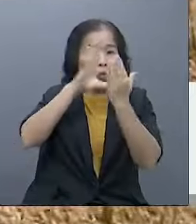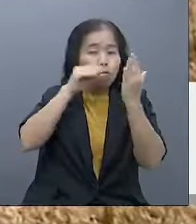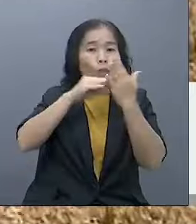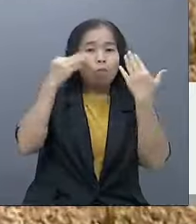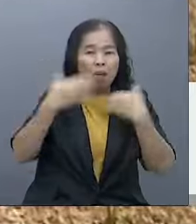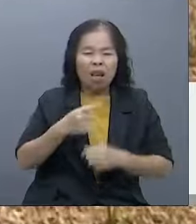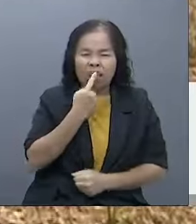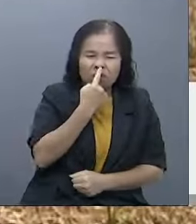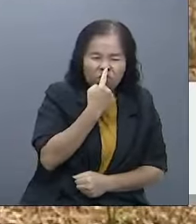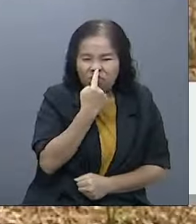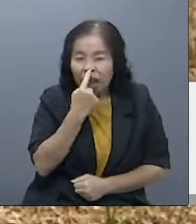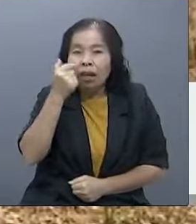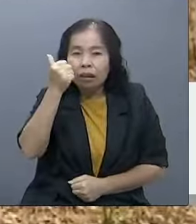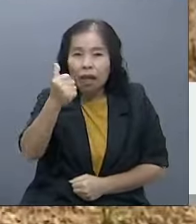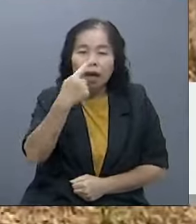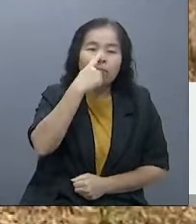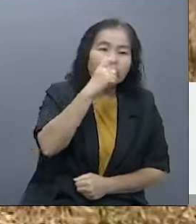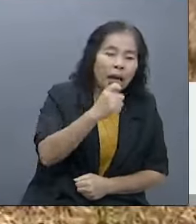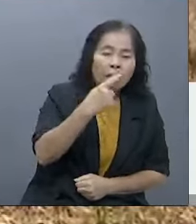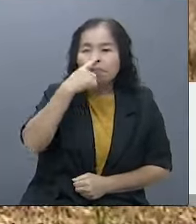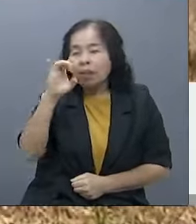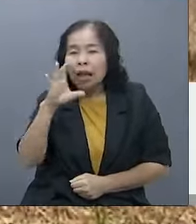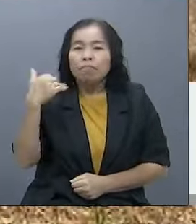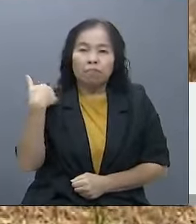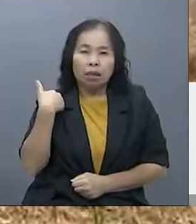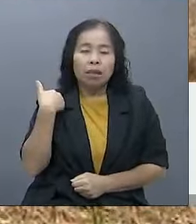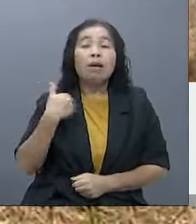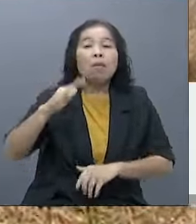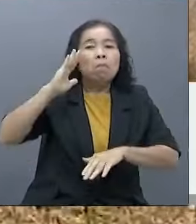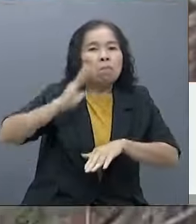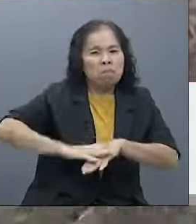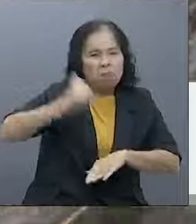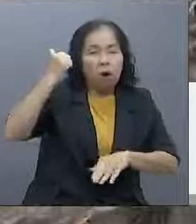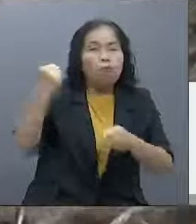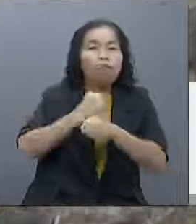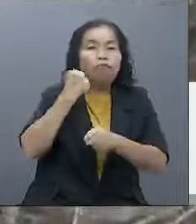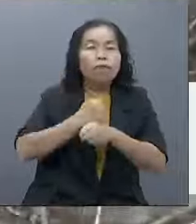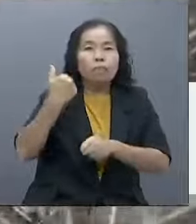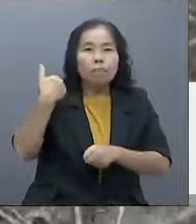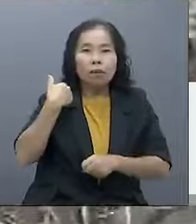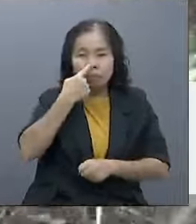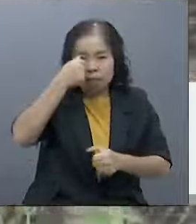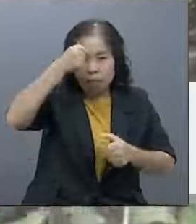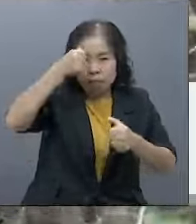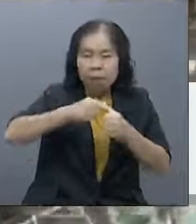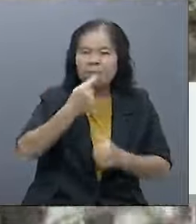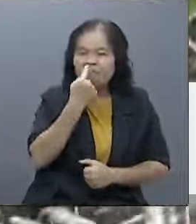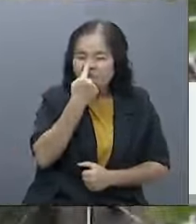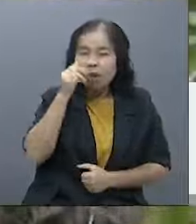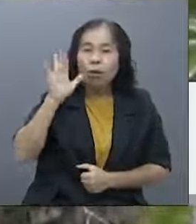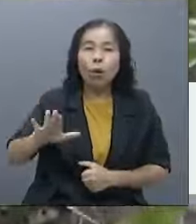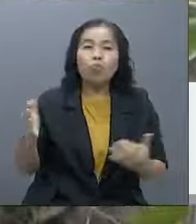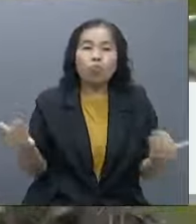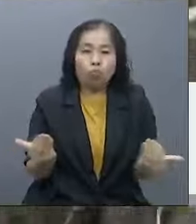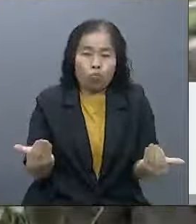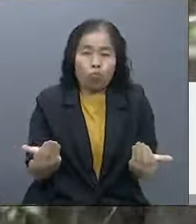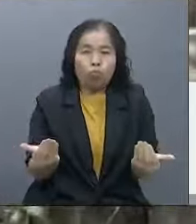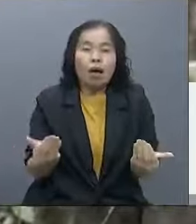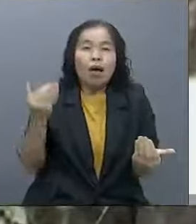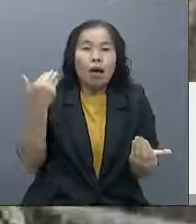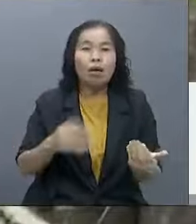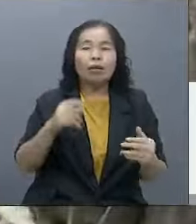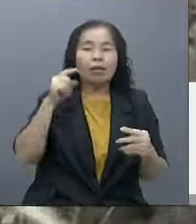ผู้รอดชีวิตและเสียชีวิตและมีทักษะที่ฝึกเพิ่มเติมคือการจดจำกลิ่นของเด็กซึ่งจะนำเข้าสู่ใน